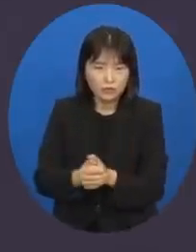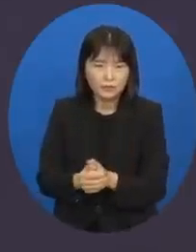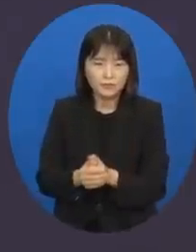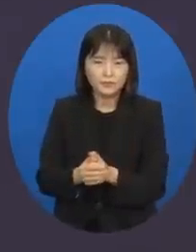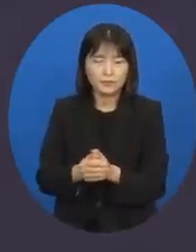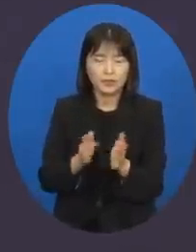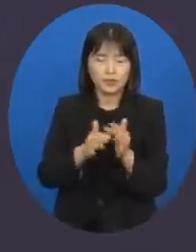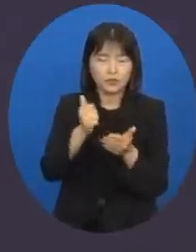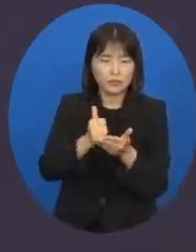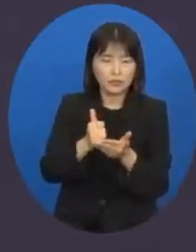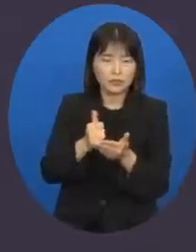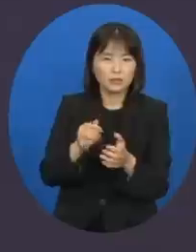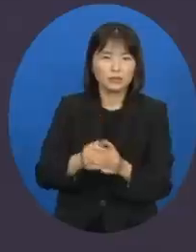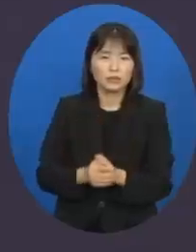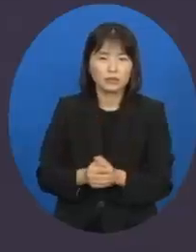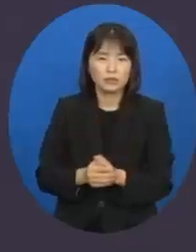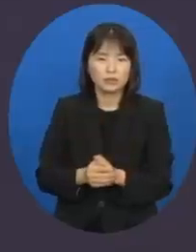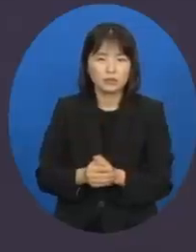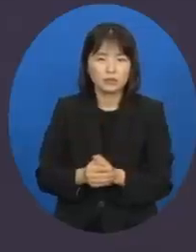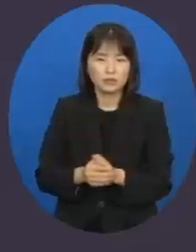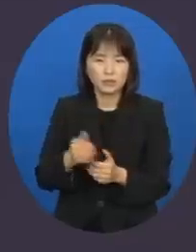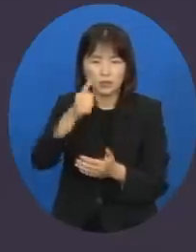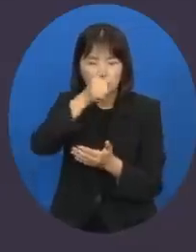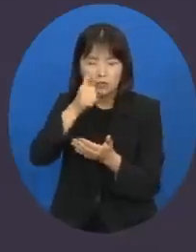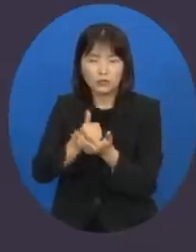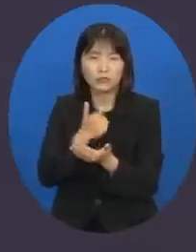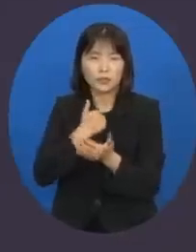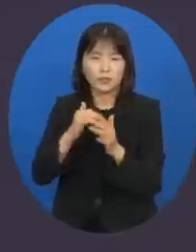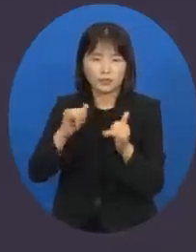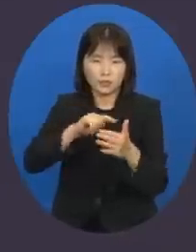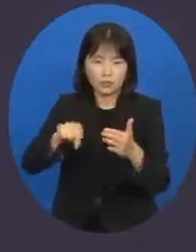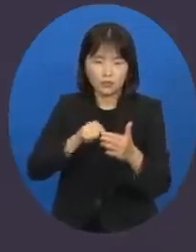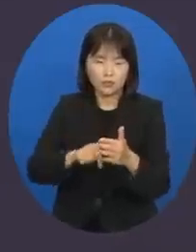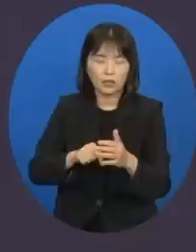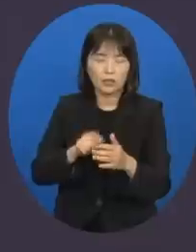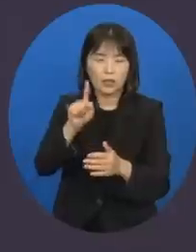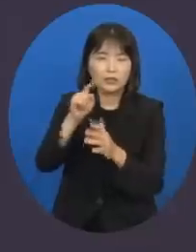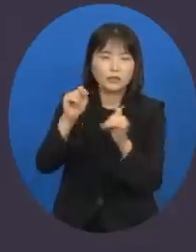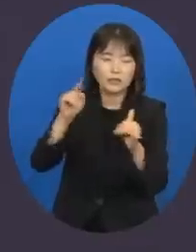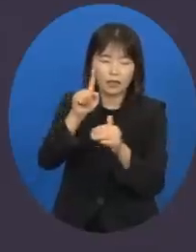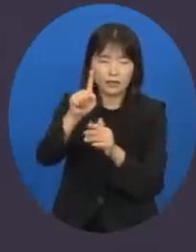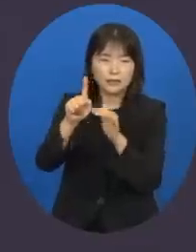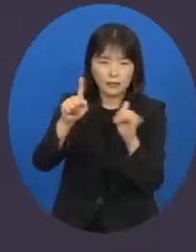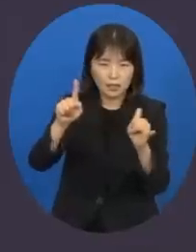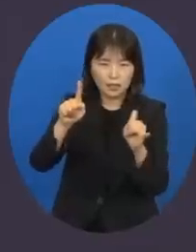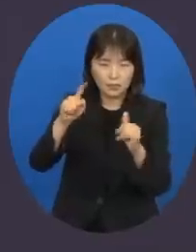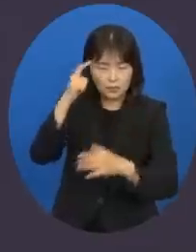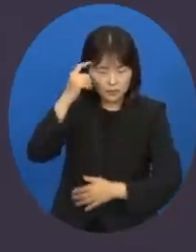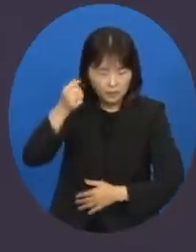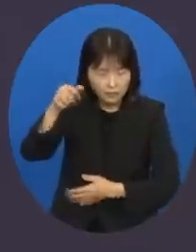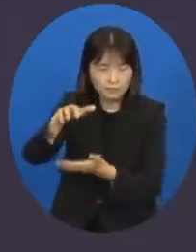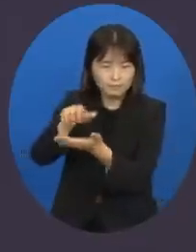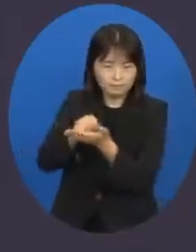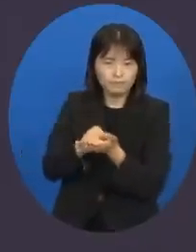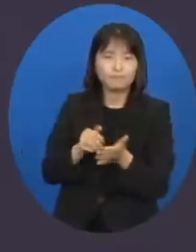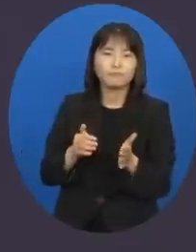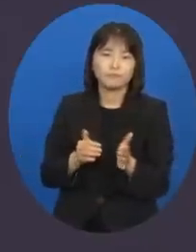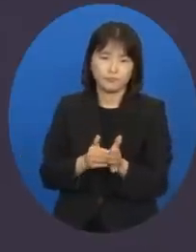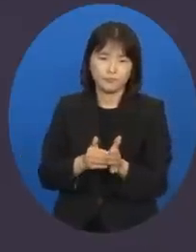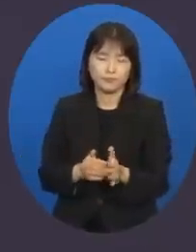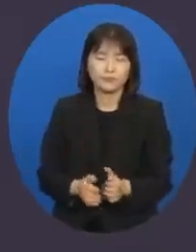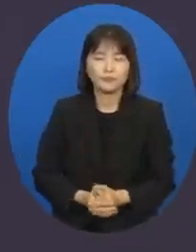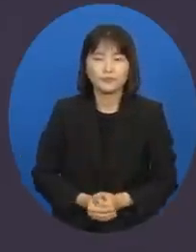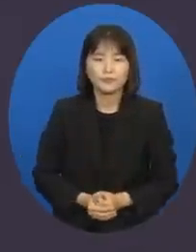하며 범죄자 중 하나로 헤아림을 받았음이니라. 범죄자 중 하나로 헤아림을 받게 될